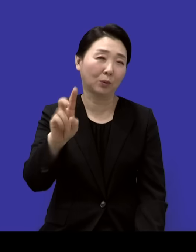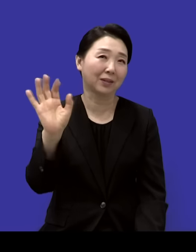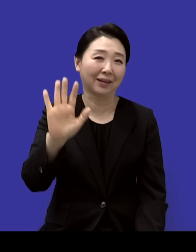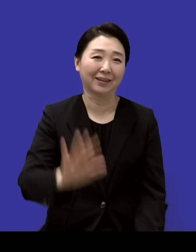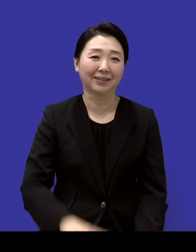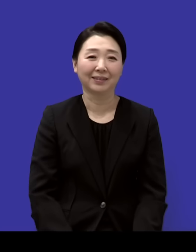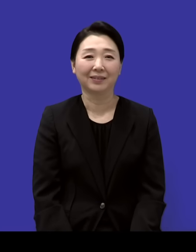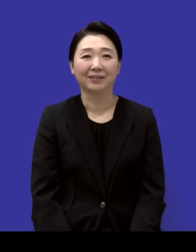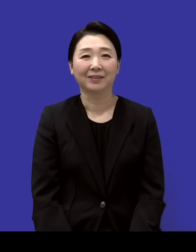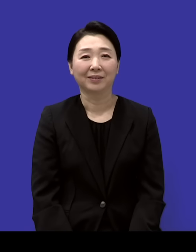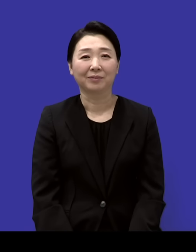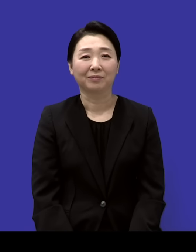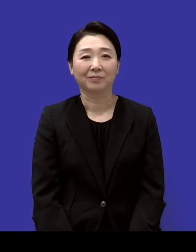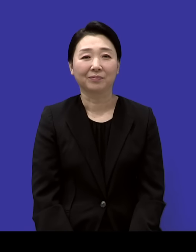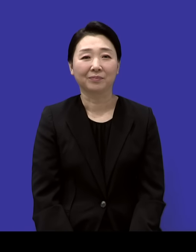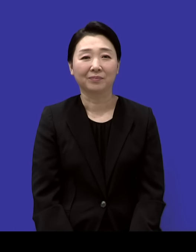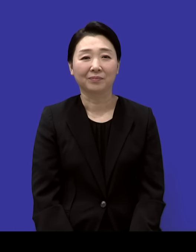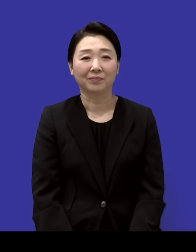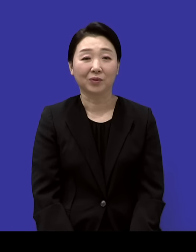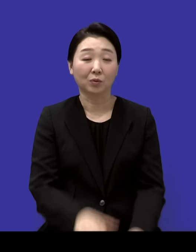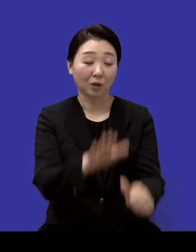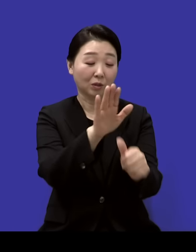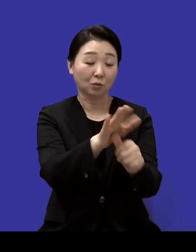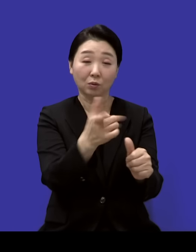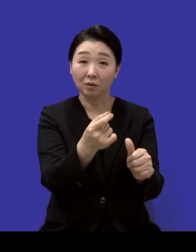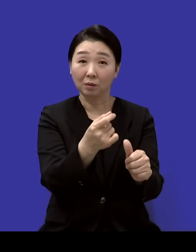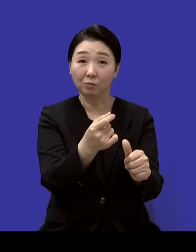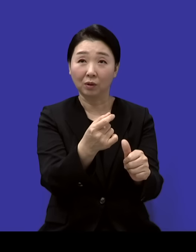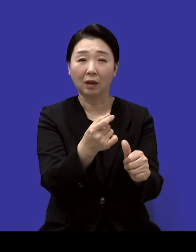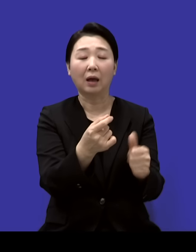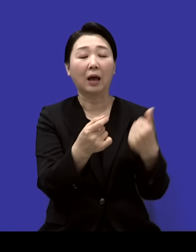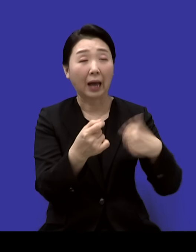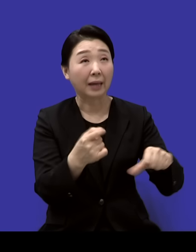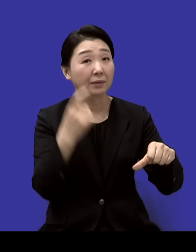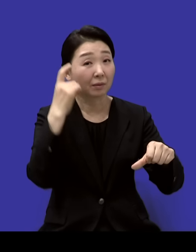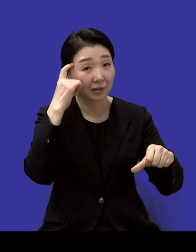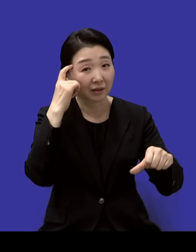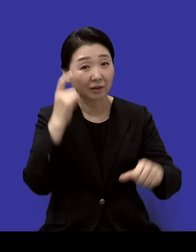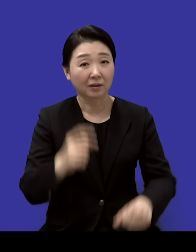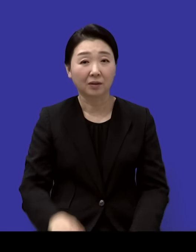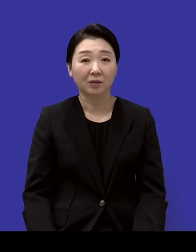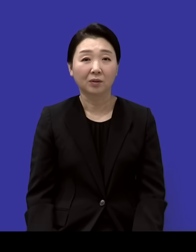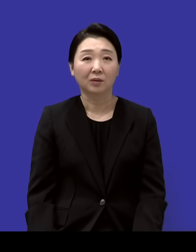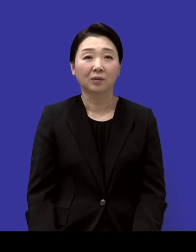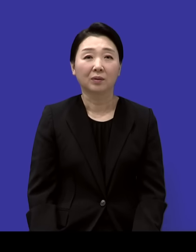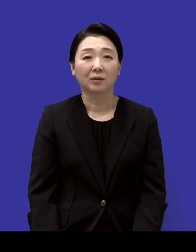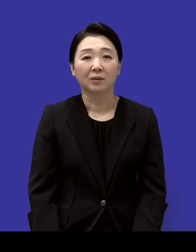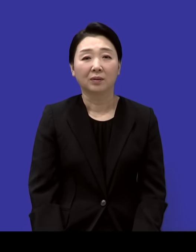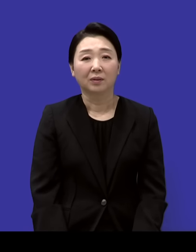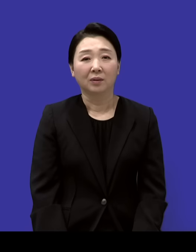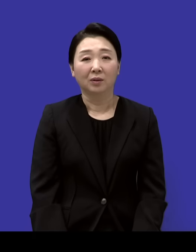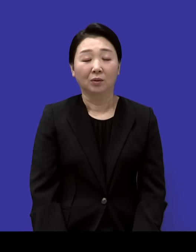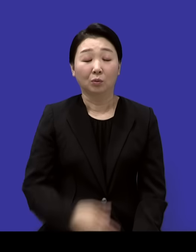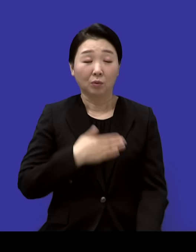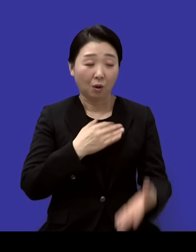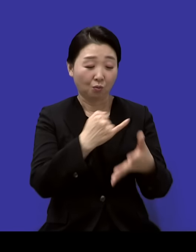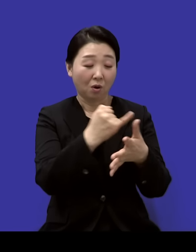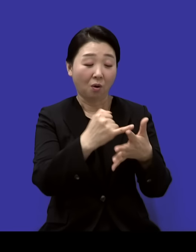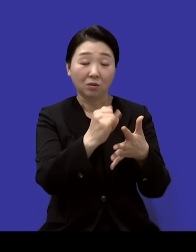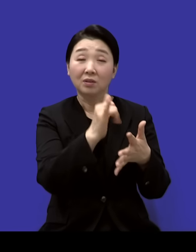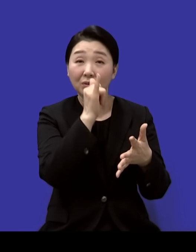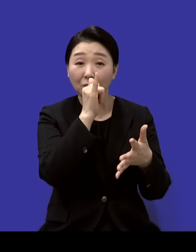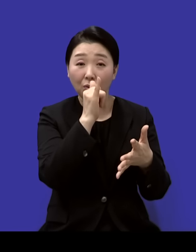네, 네. 당연히 소년이니까 아들이라고 생각했고 네. 그리고 사실 뭐 남아 선호가 아니더라도 위에 언니가 둘이면 네.